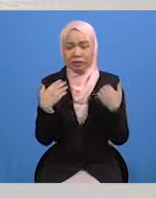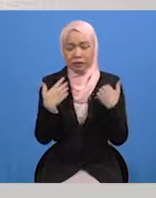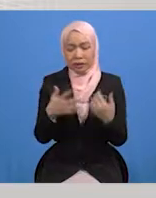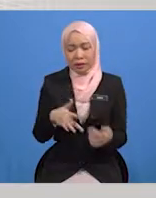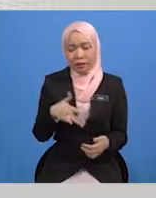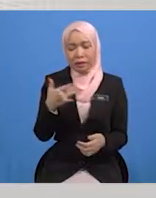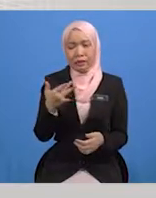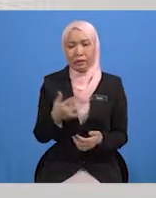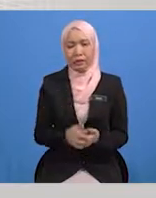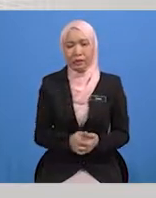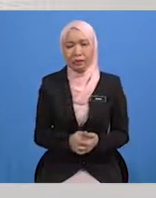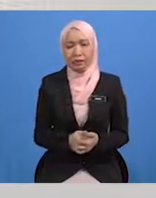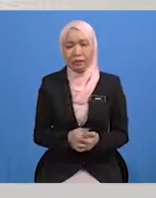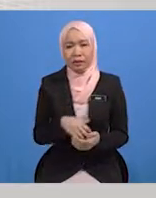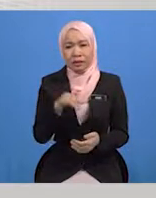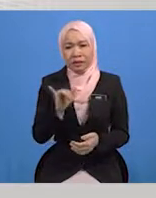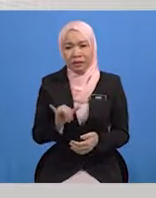yang menyesakkan saya,